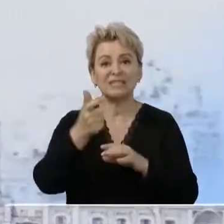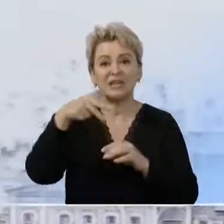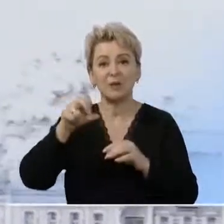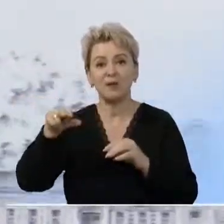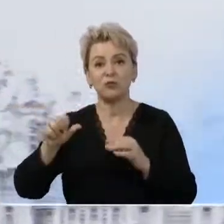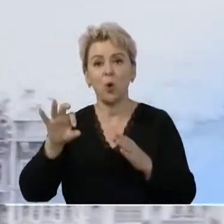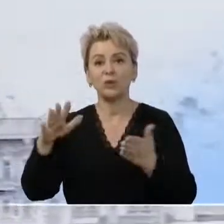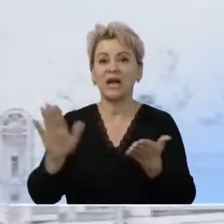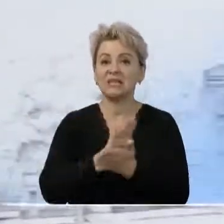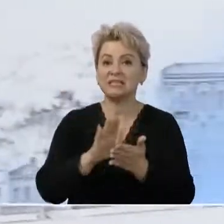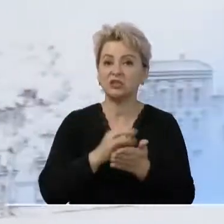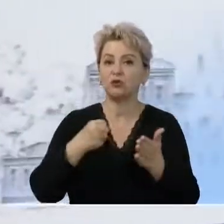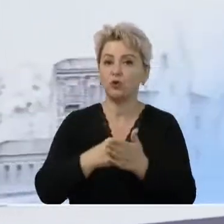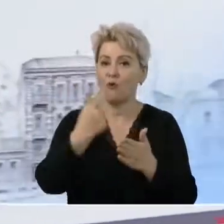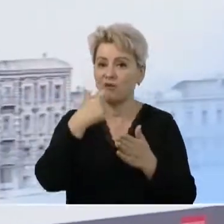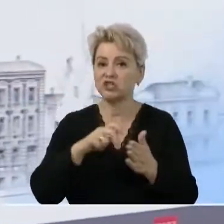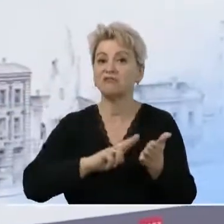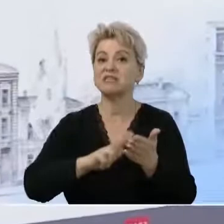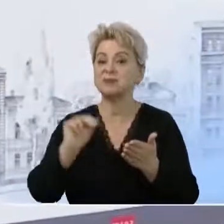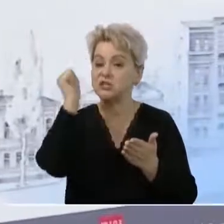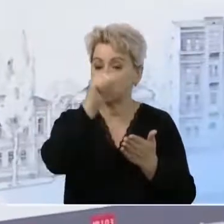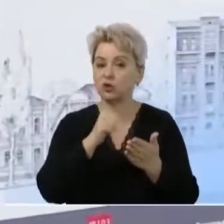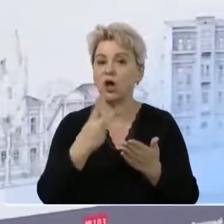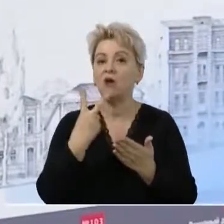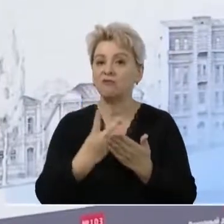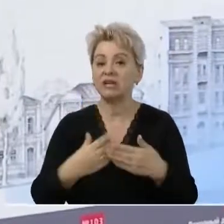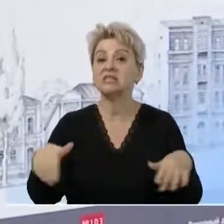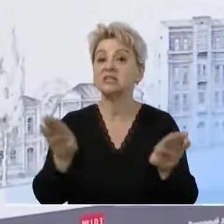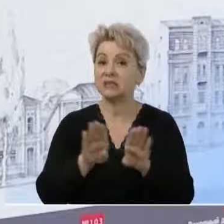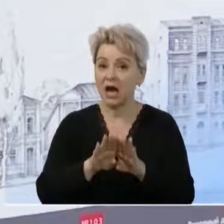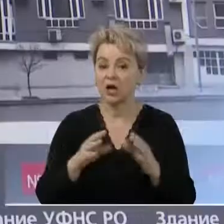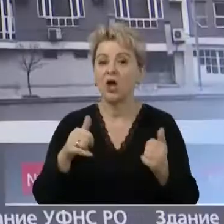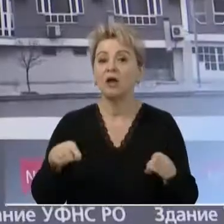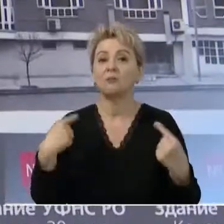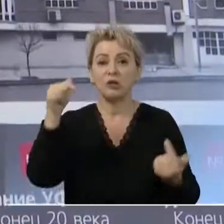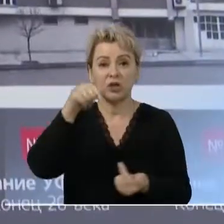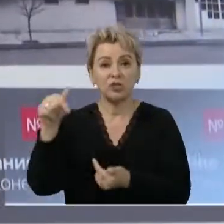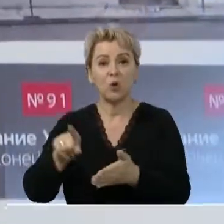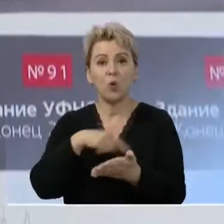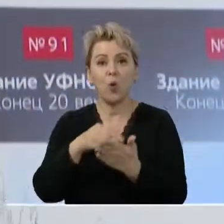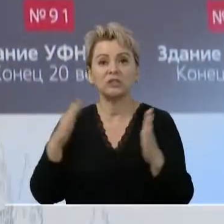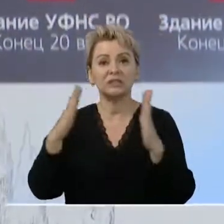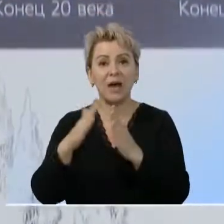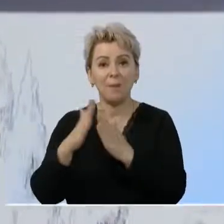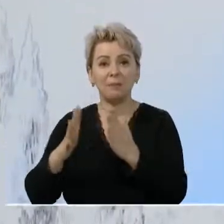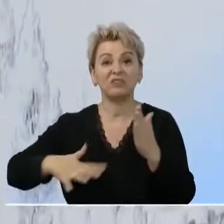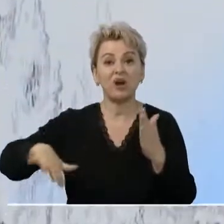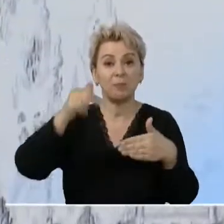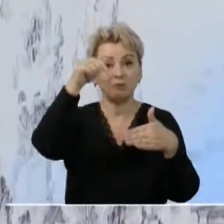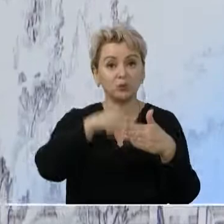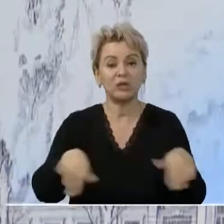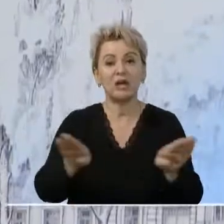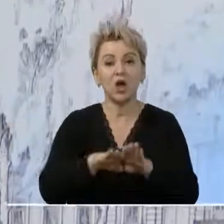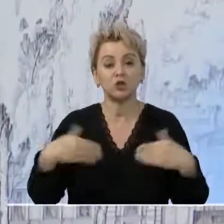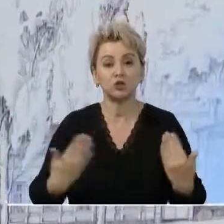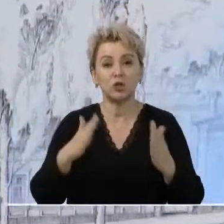от Газетного до Ворошиловского еще в 80-е годы выглядел вот так. Типичный для города особняки со дворами внутри. Такие, как